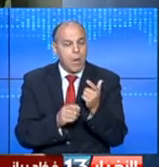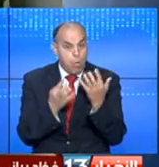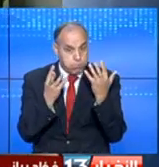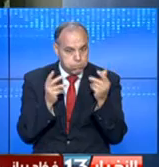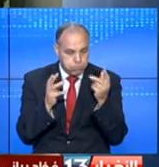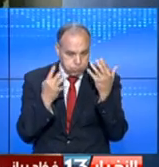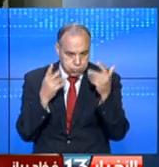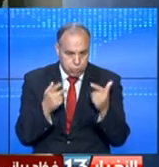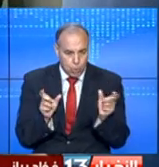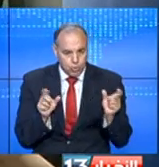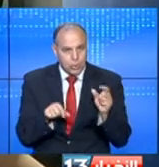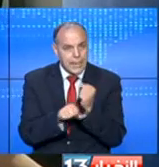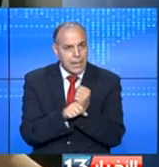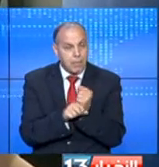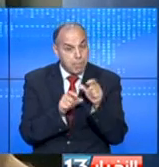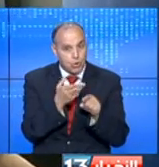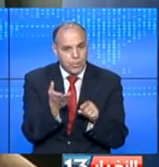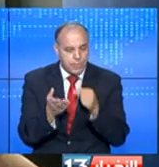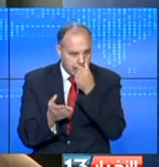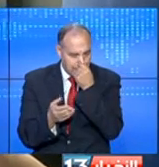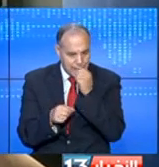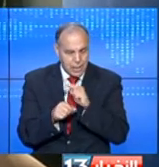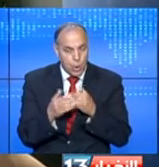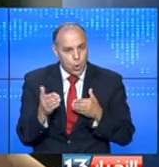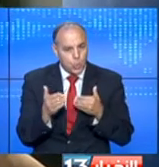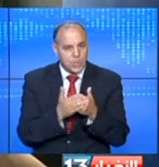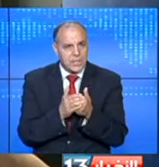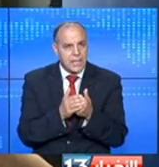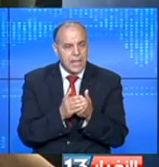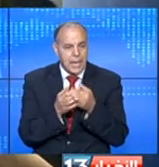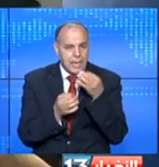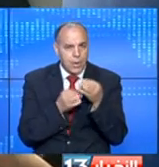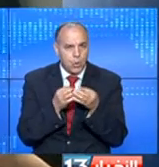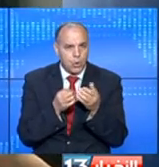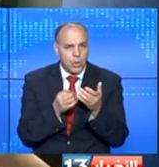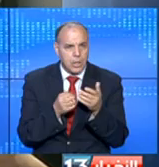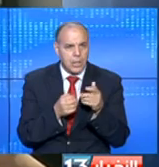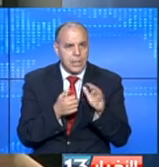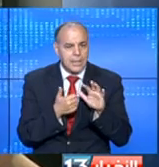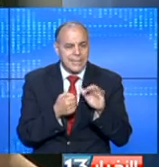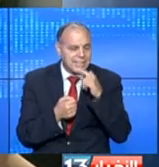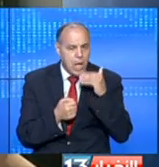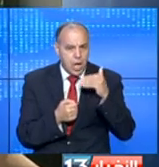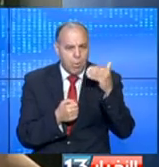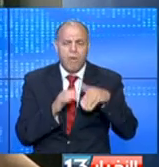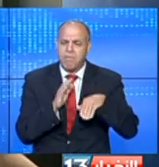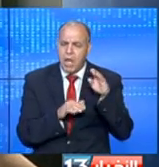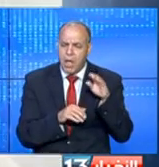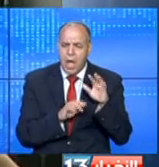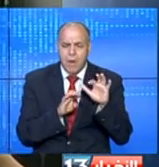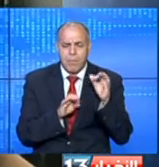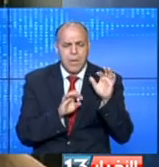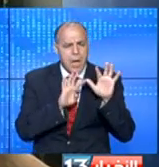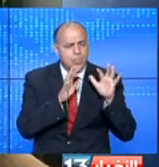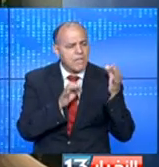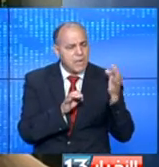نتاع البرسونال اللي قاعد يخدم، معناها وصلنا كان نحكوا على اللي أكثر من 60 سنة فتنا ل 94%.